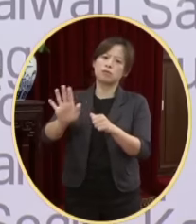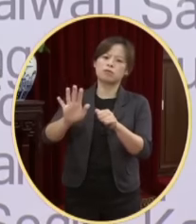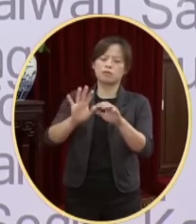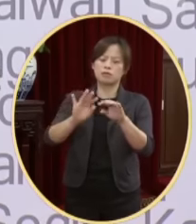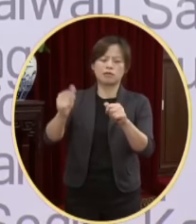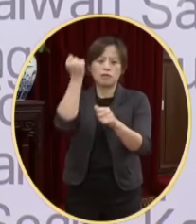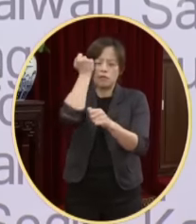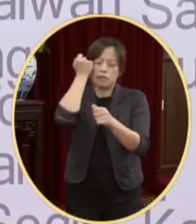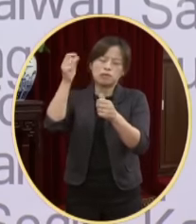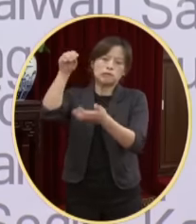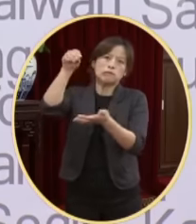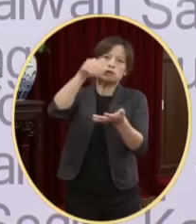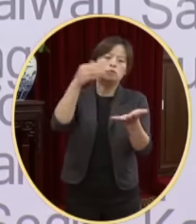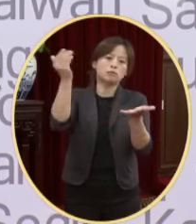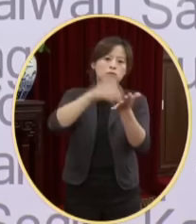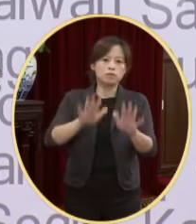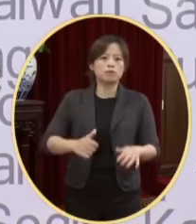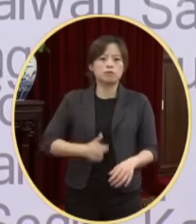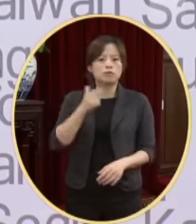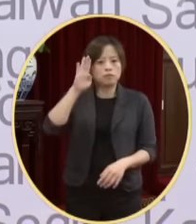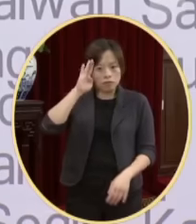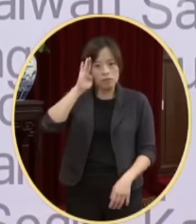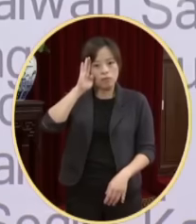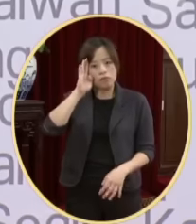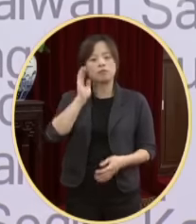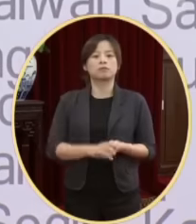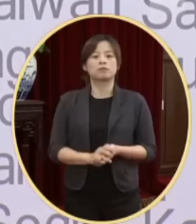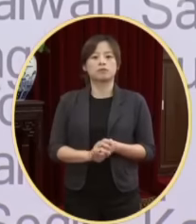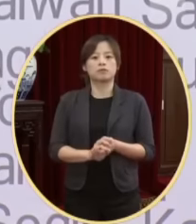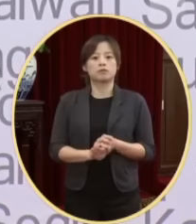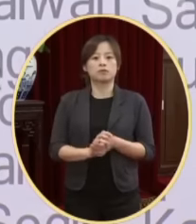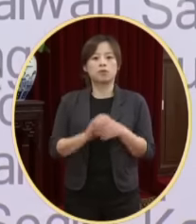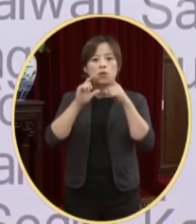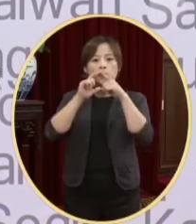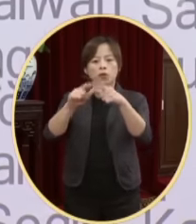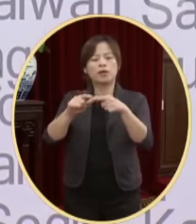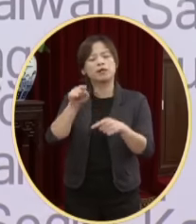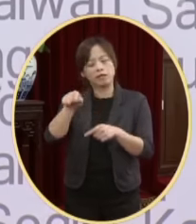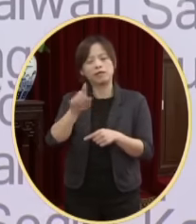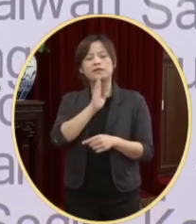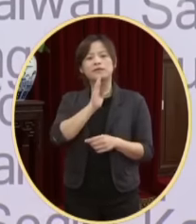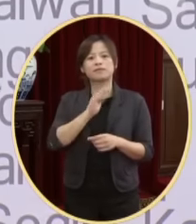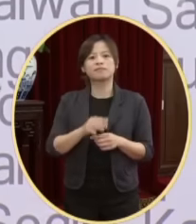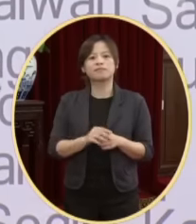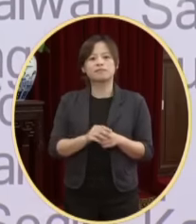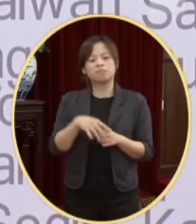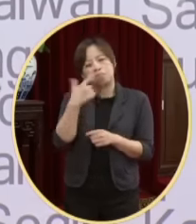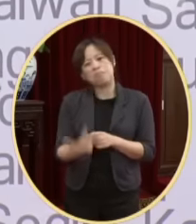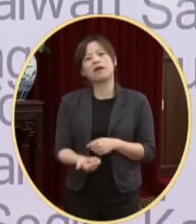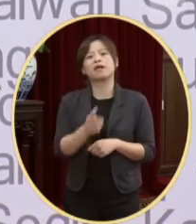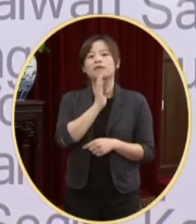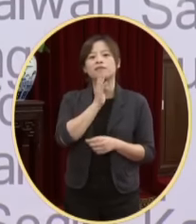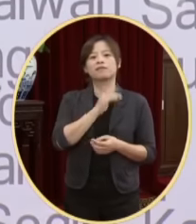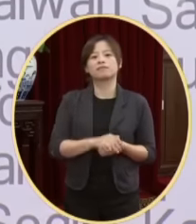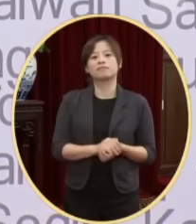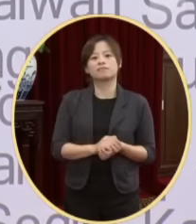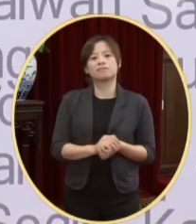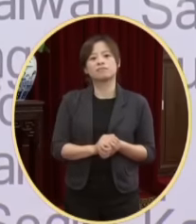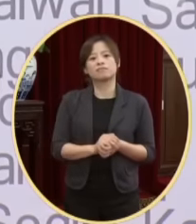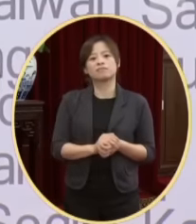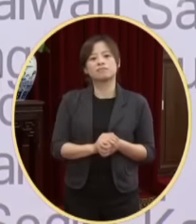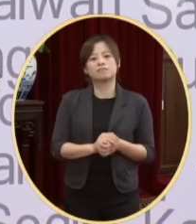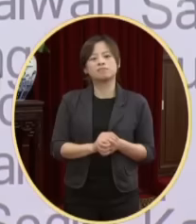持续到今天，真的很抱歉。今天的道歉虽然迟到了很久，但